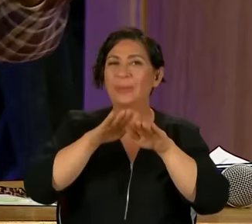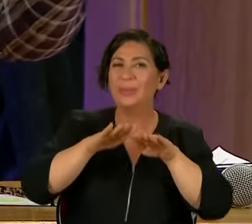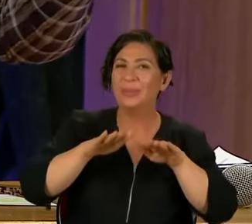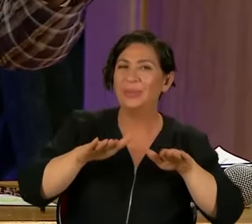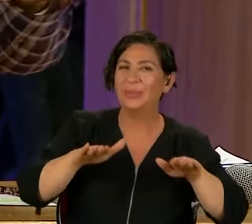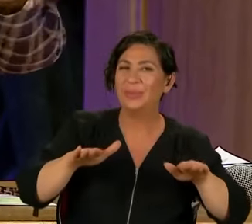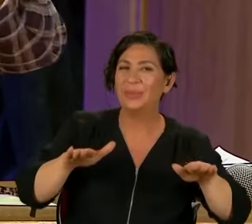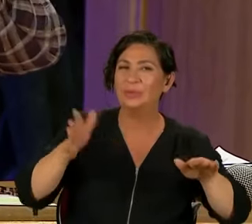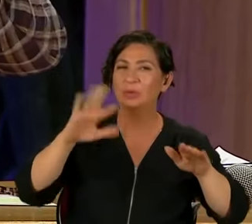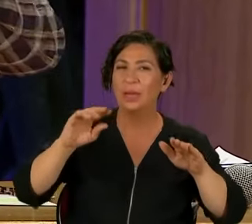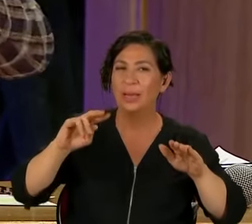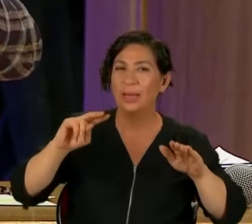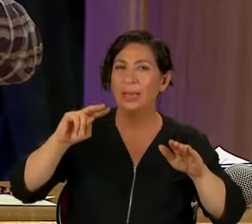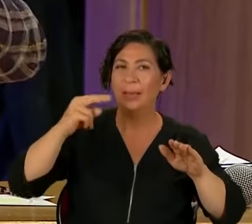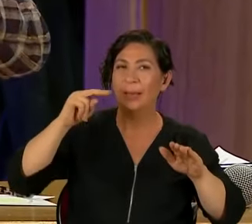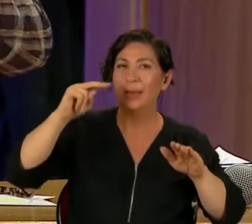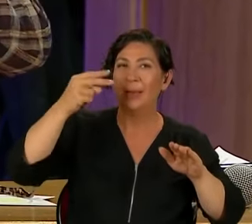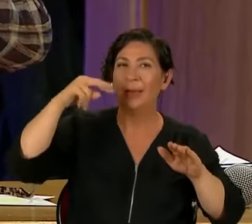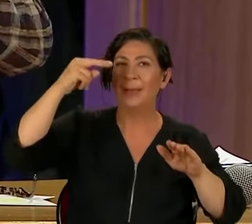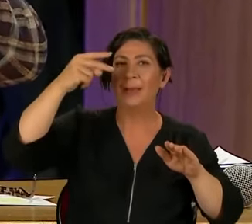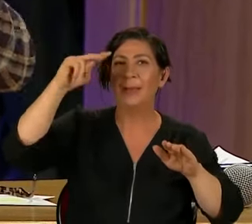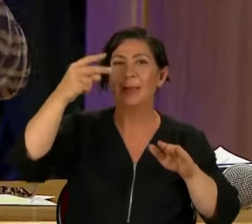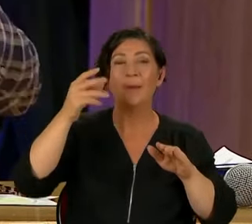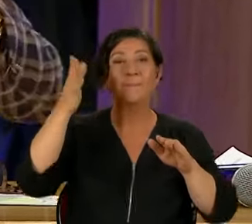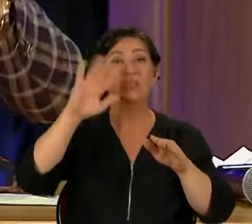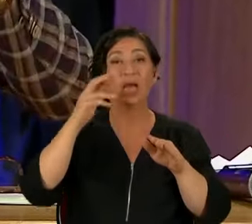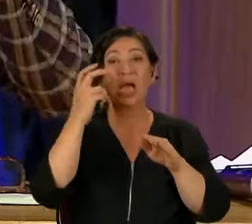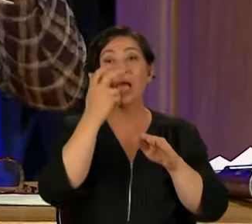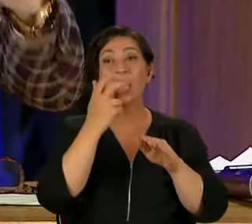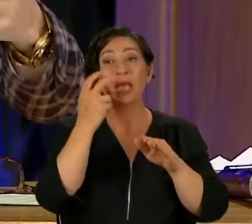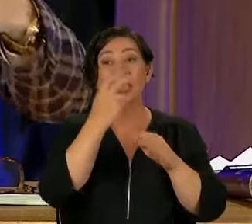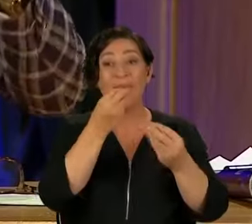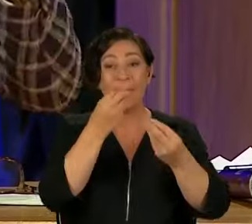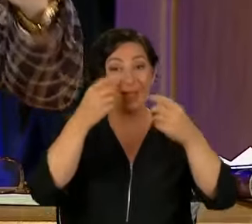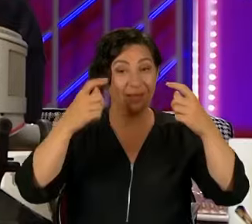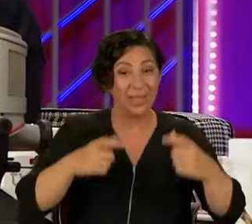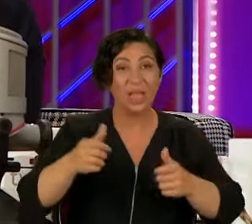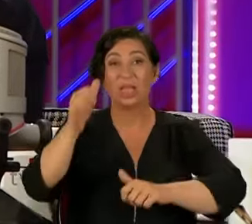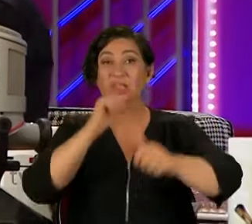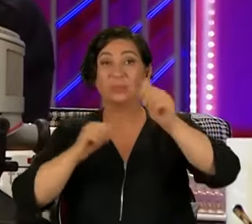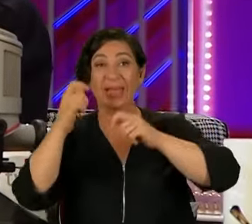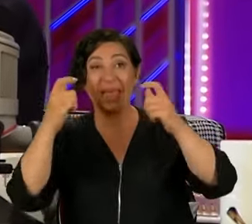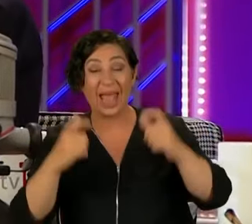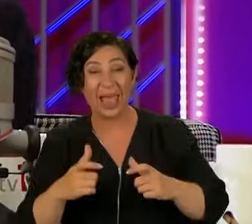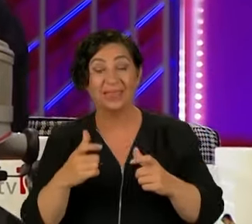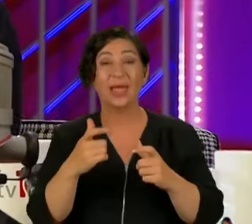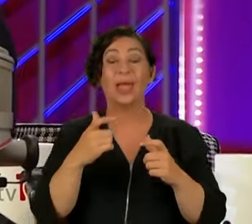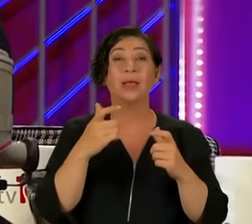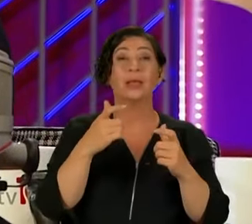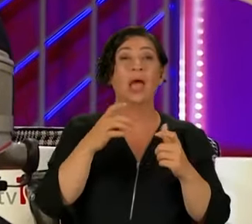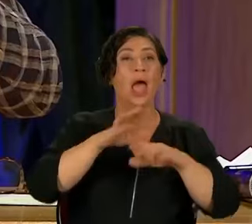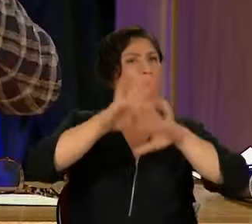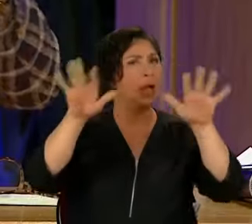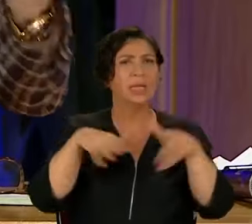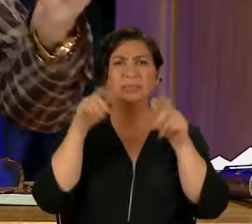gitti, başka türlü yani gazino, yemekli, içmekli yerlerde işte